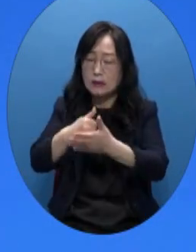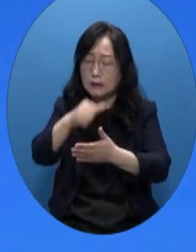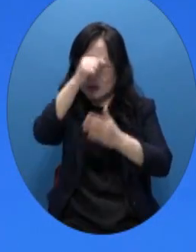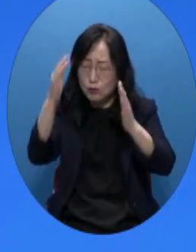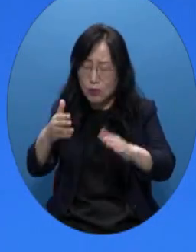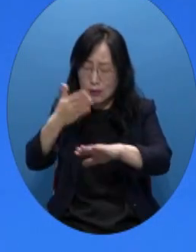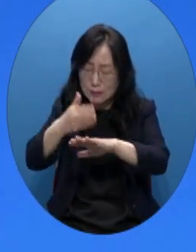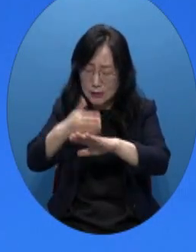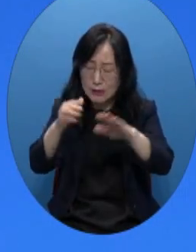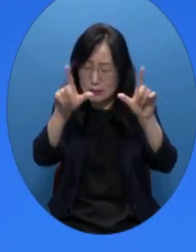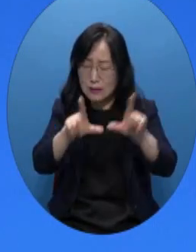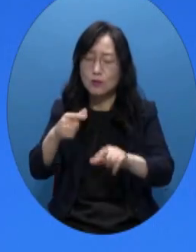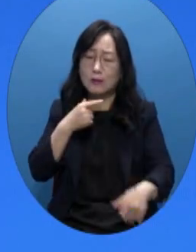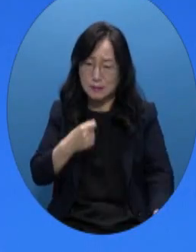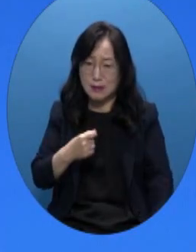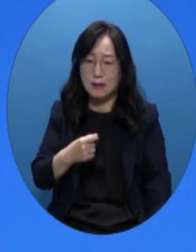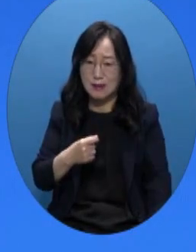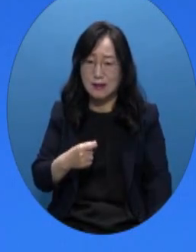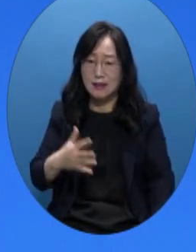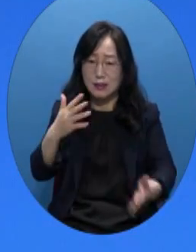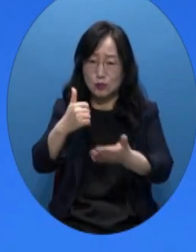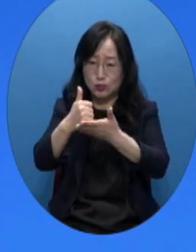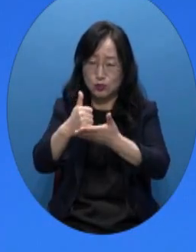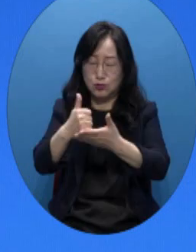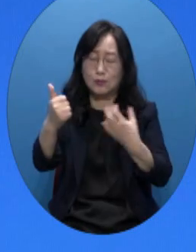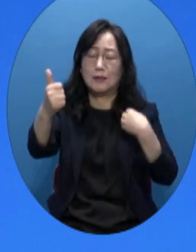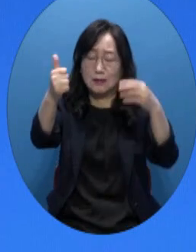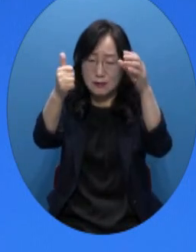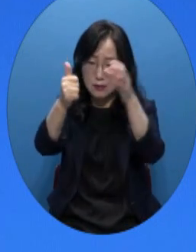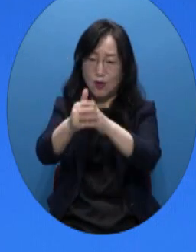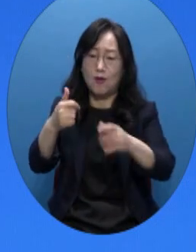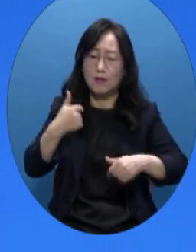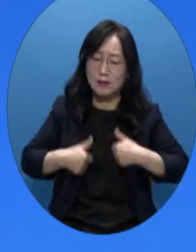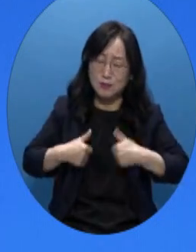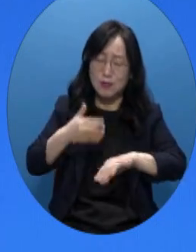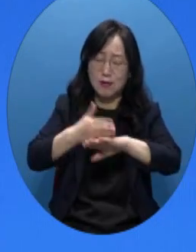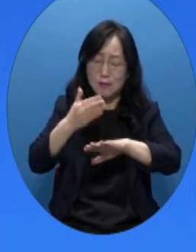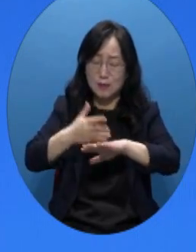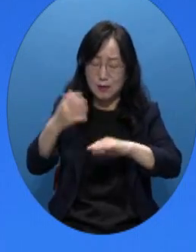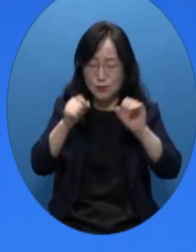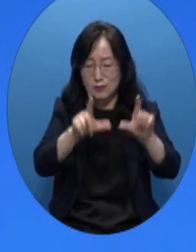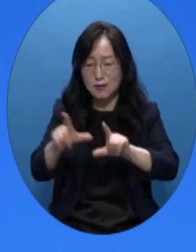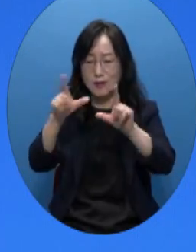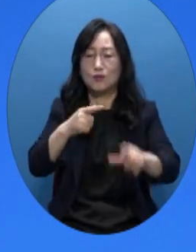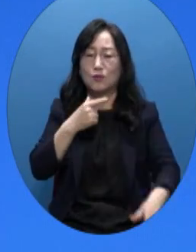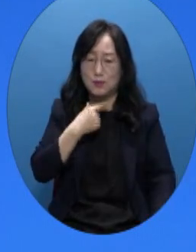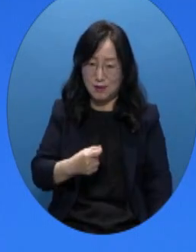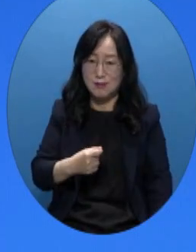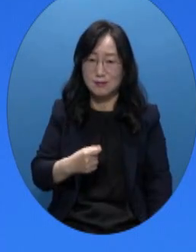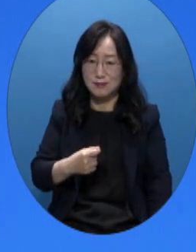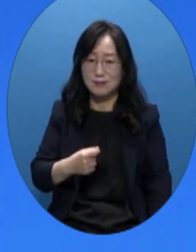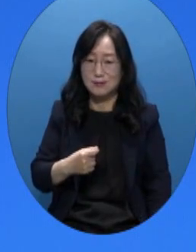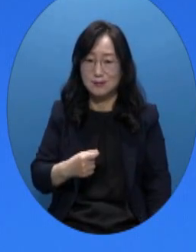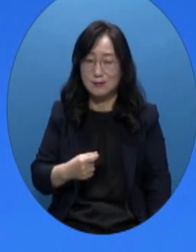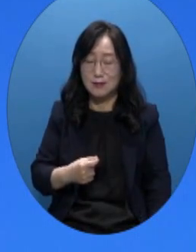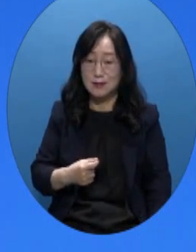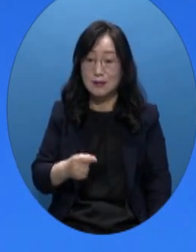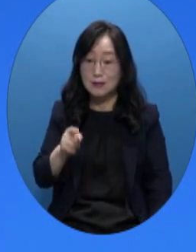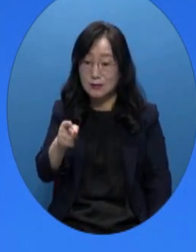살겠습니다. 주님 앞에 모든 짐 내려놓고 내가 기쁨과 감사로 살길 원합니다. 여러분, 그